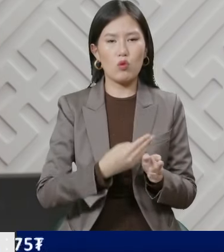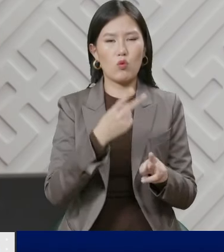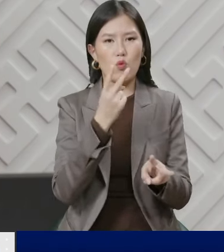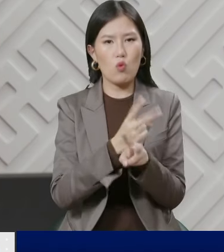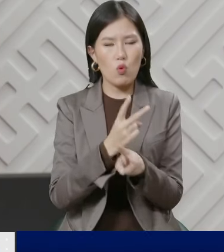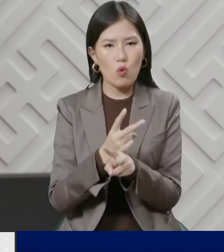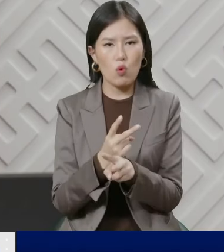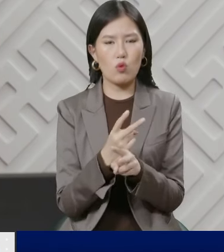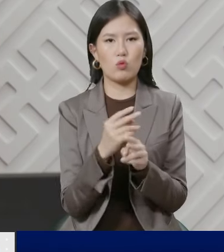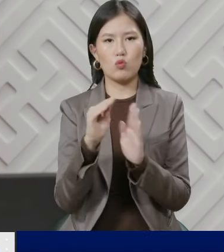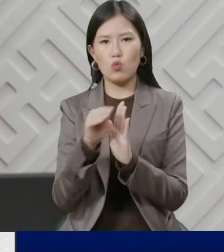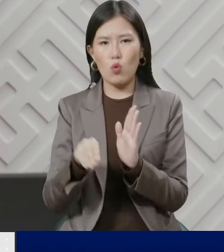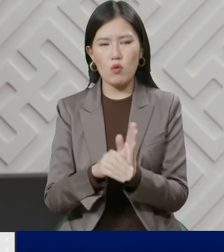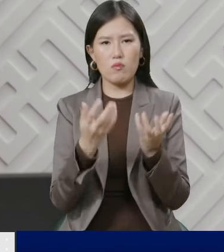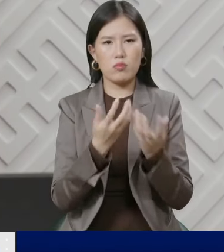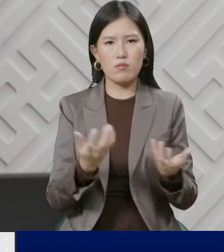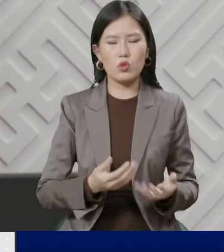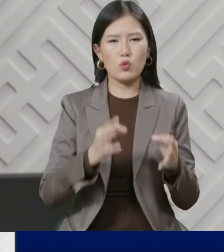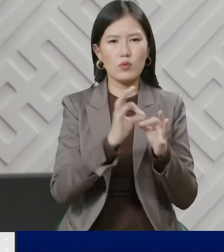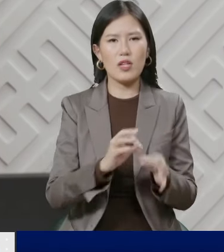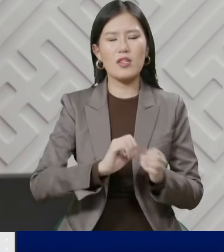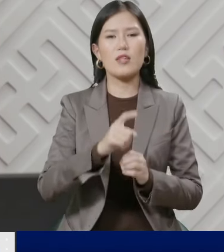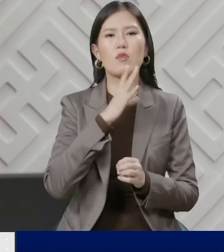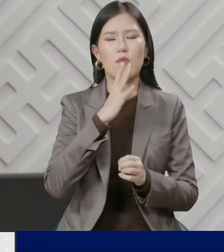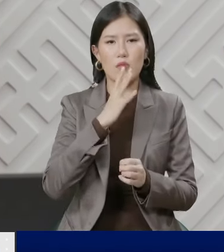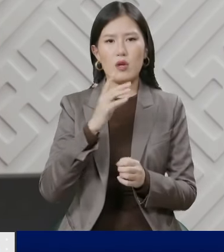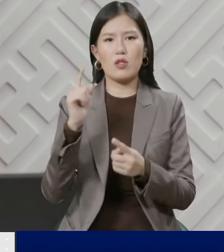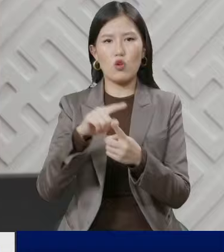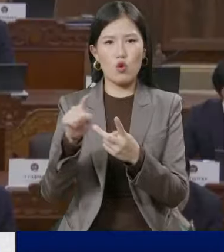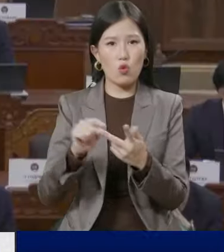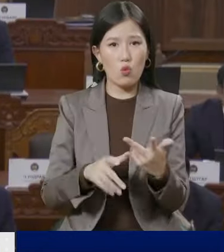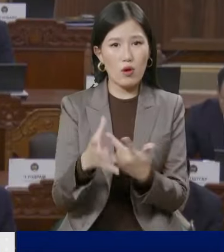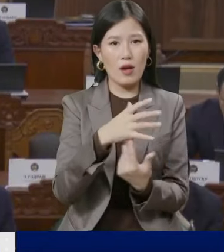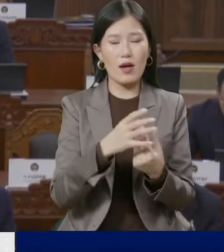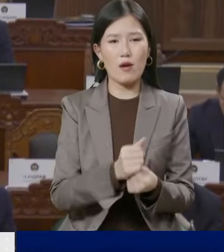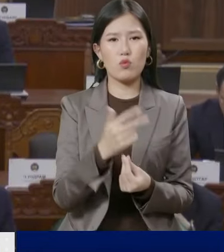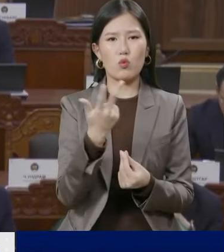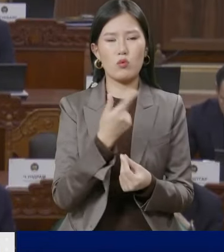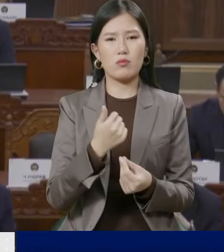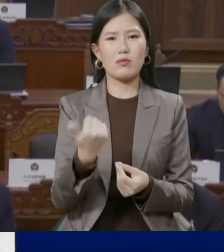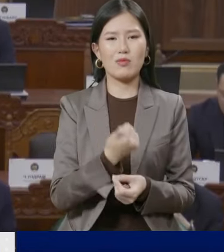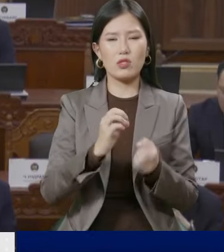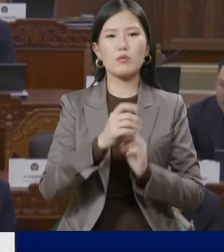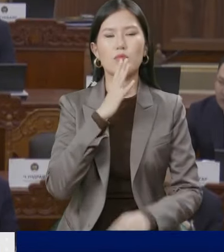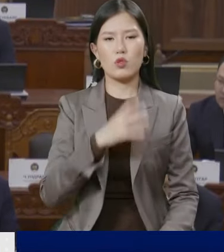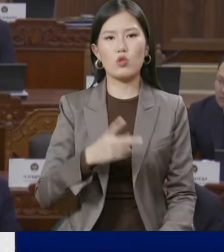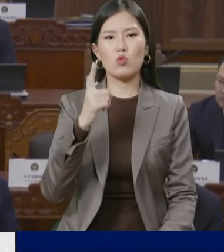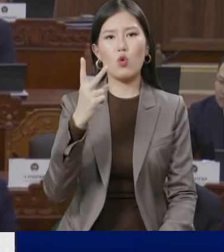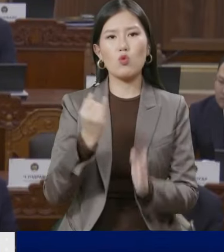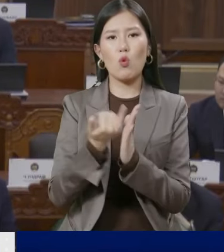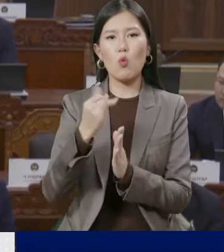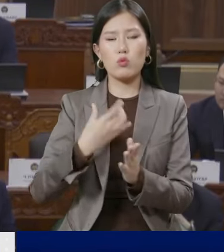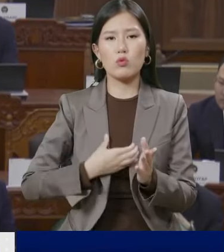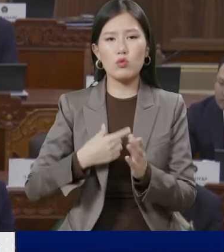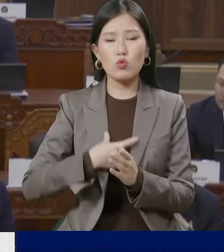заагийг тодорхойлох гэсэн эргэцсэн орчныг 3 төгөлдөршлийг санаачлан эхлүүлээд байна. Түүхэндээ анхудаа Монгол улс 126